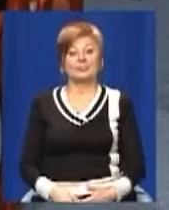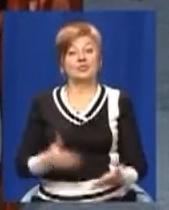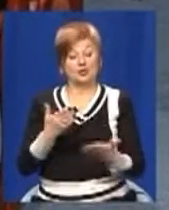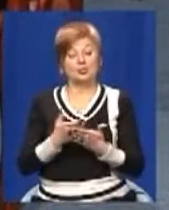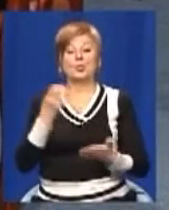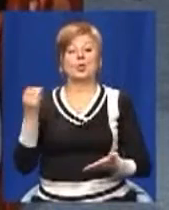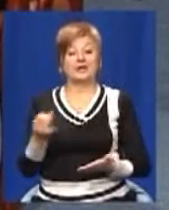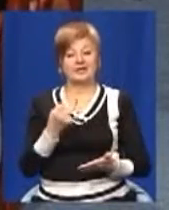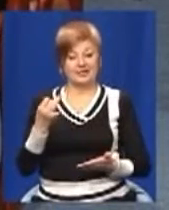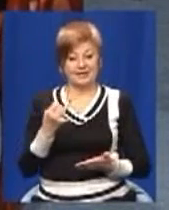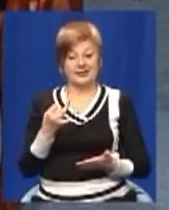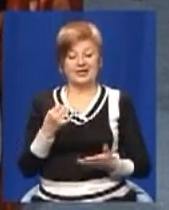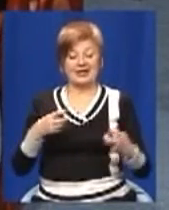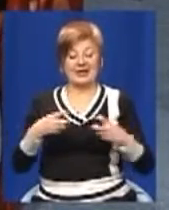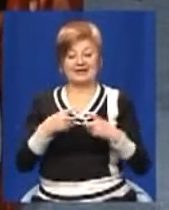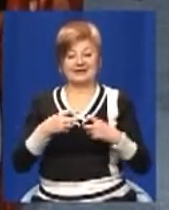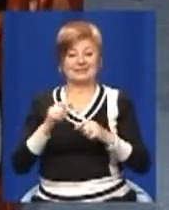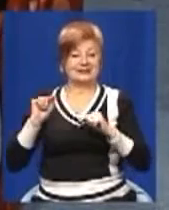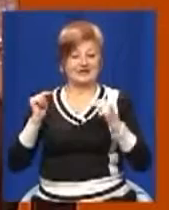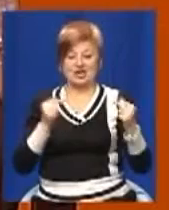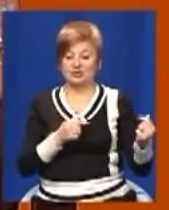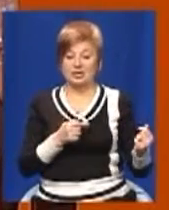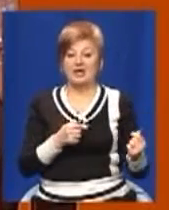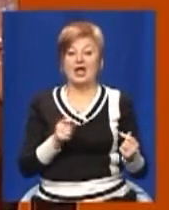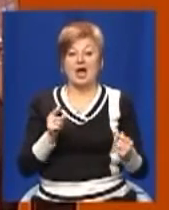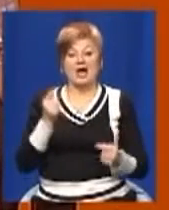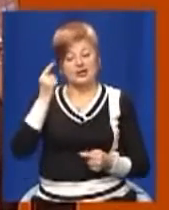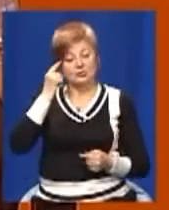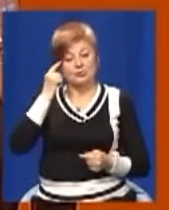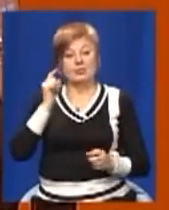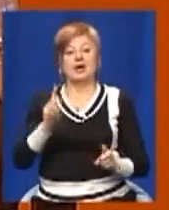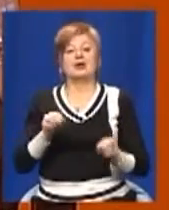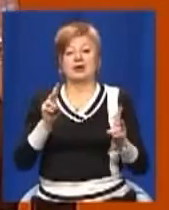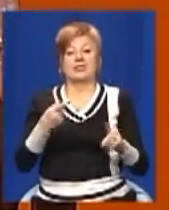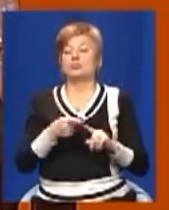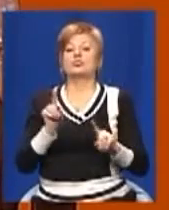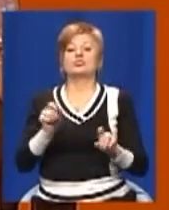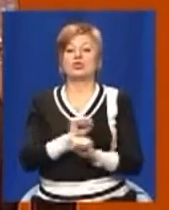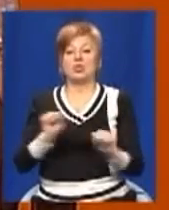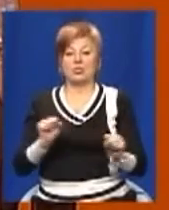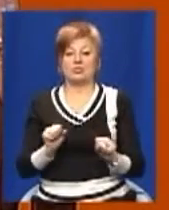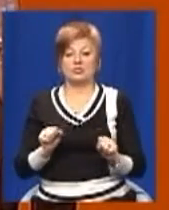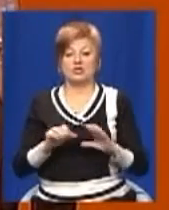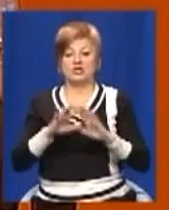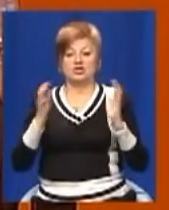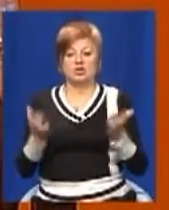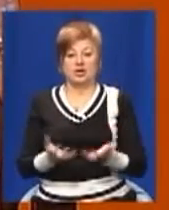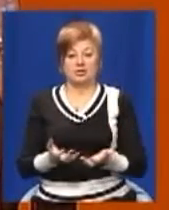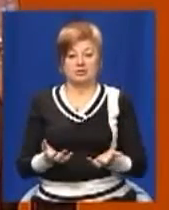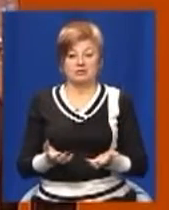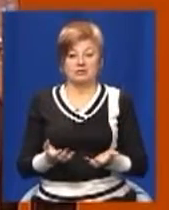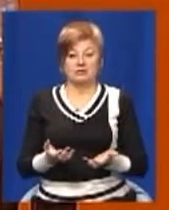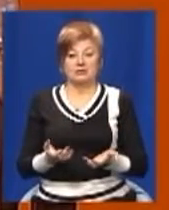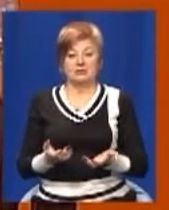Ось такий цікавий, власне, гумовий шашлик. До речі, а чи замислюєшся ти, як це він не лускається, цей шарик,